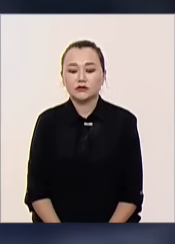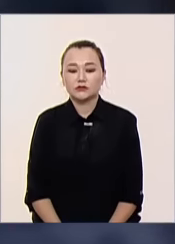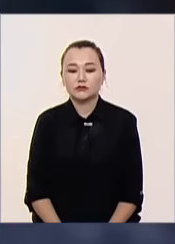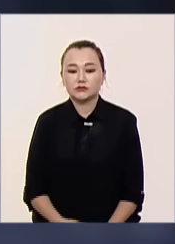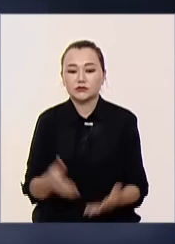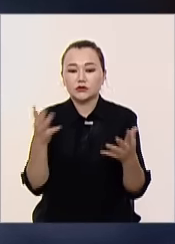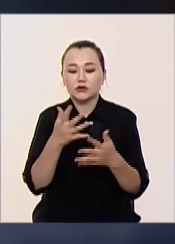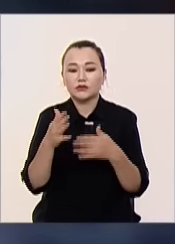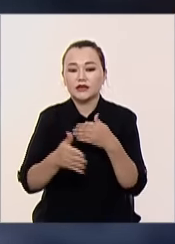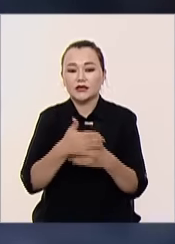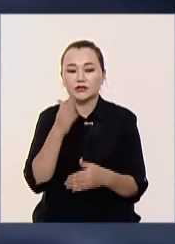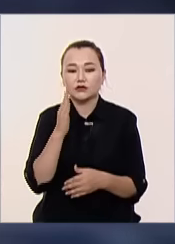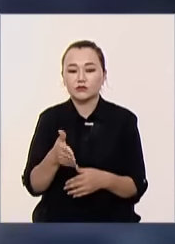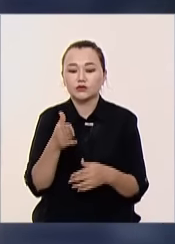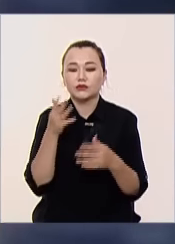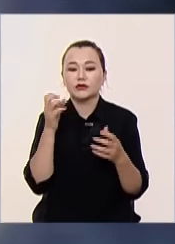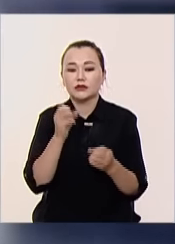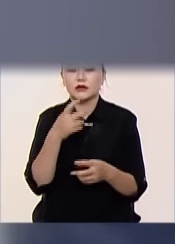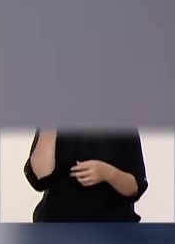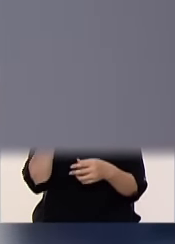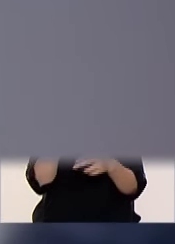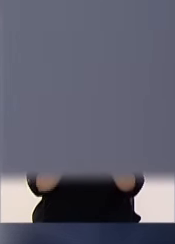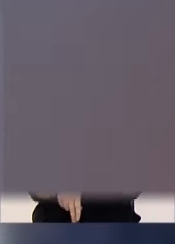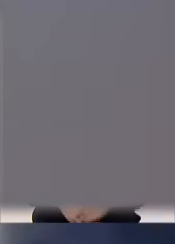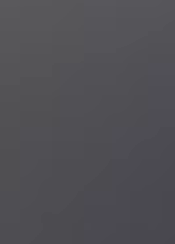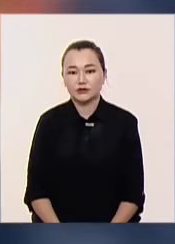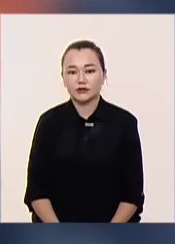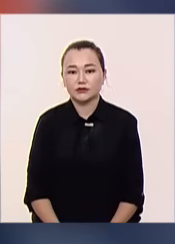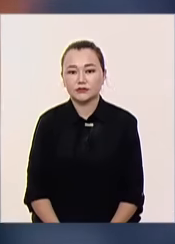Какое наказание ей грозит и когда это закончится?